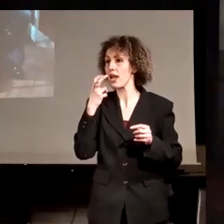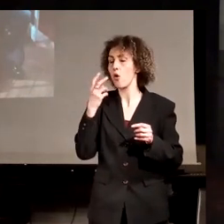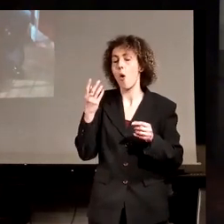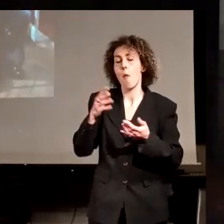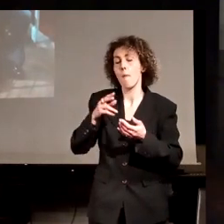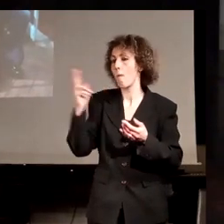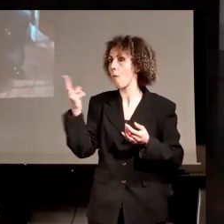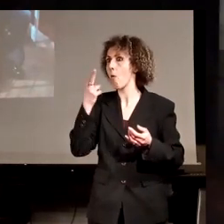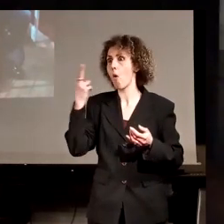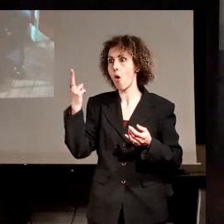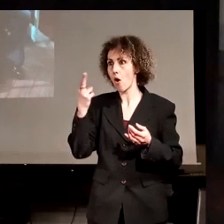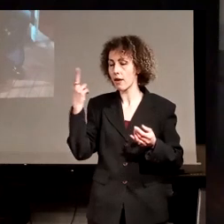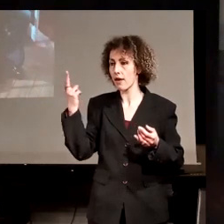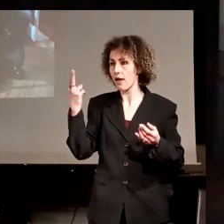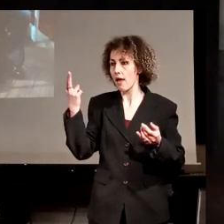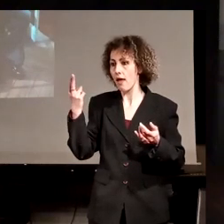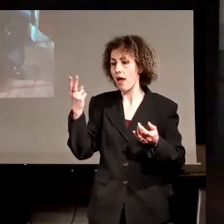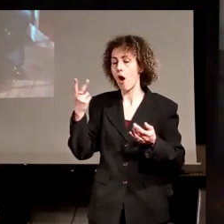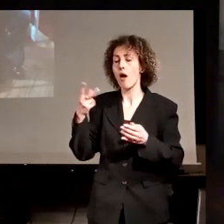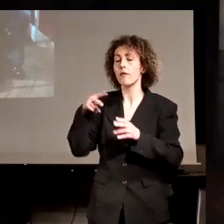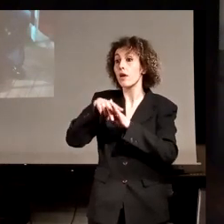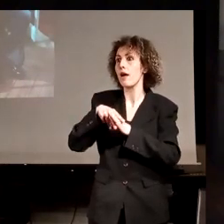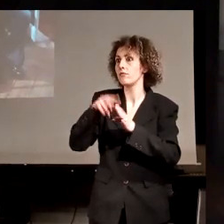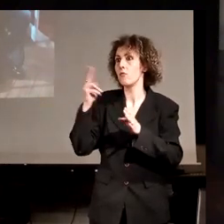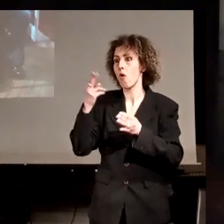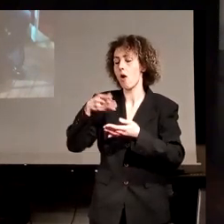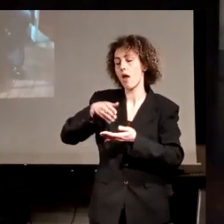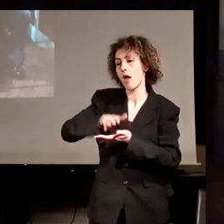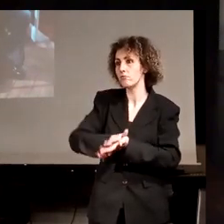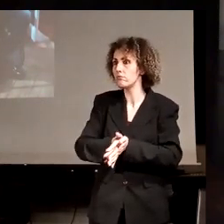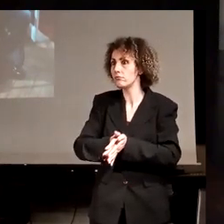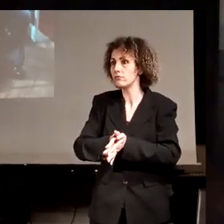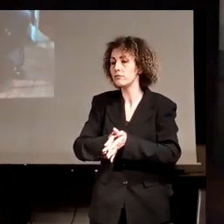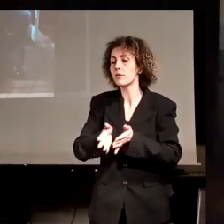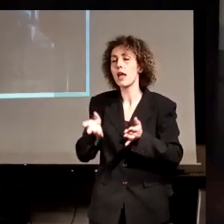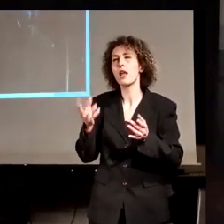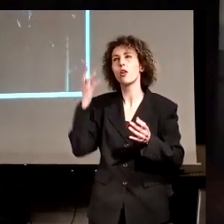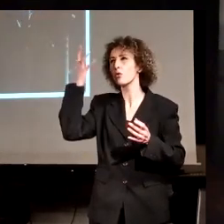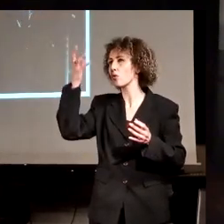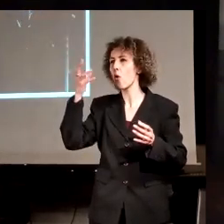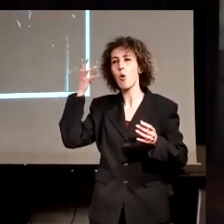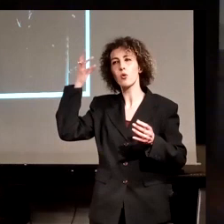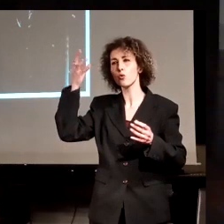del cavallo è erano uno dei suoi sogni ricorrenti